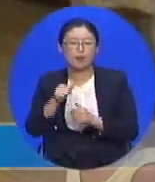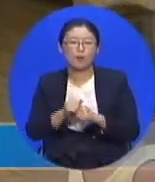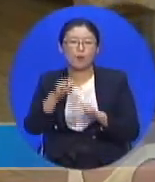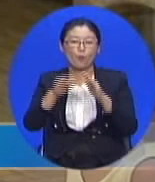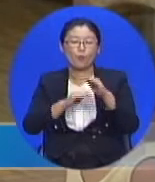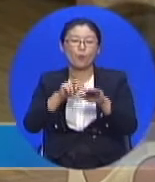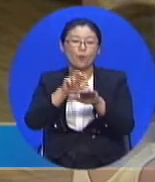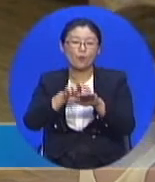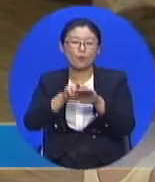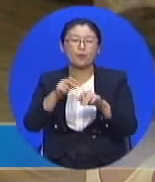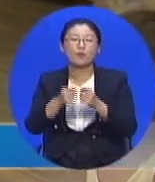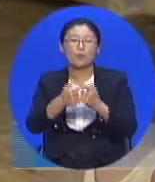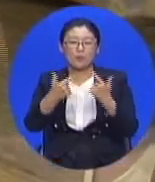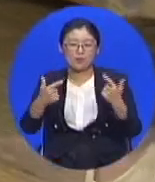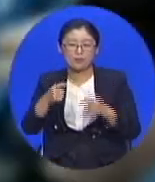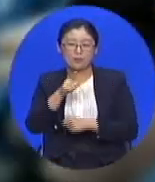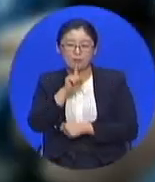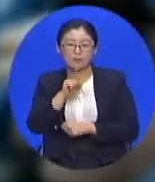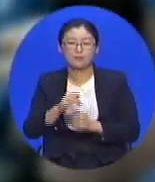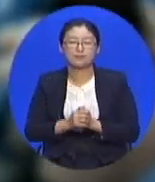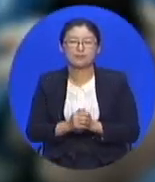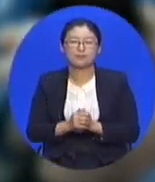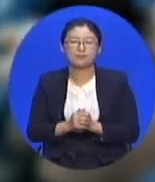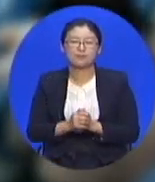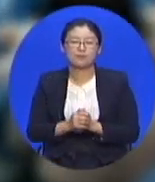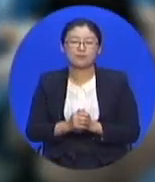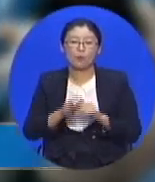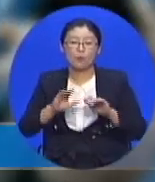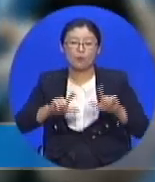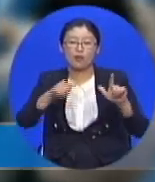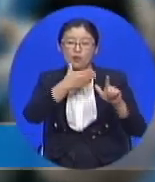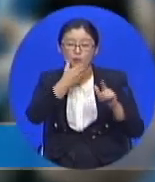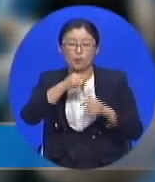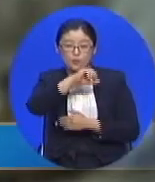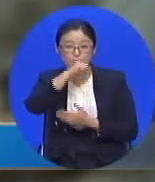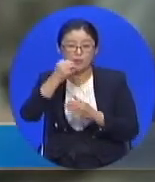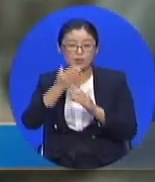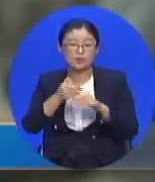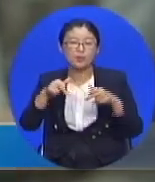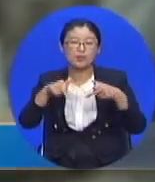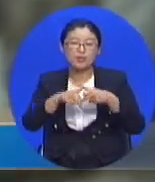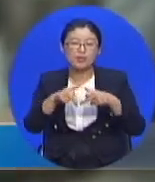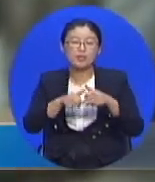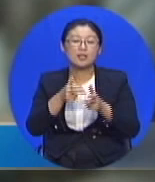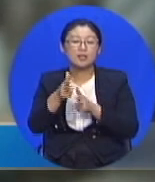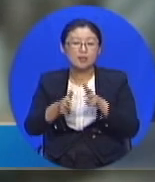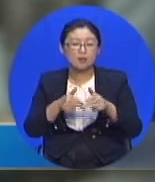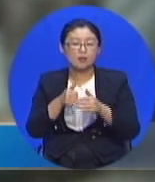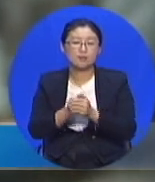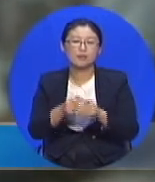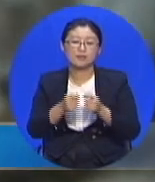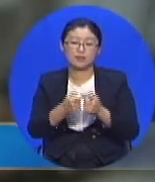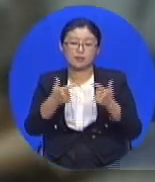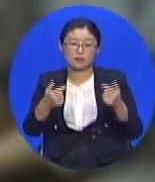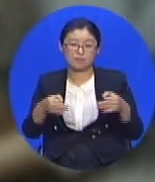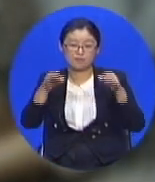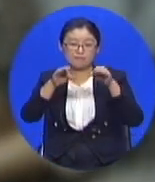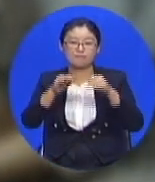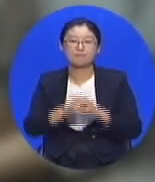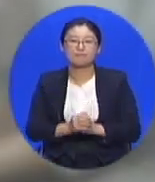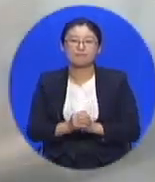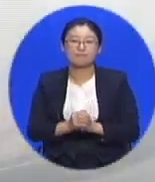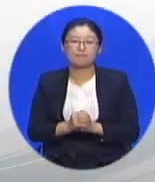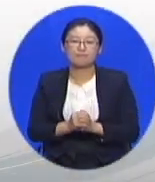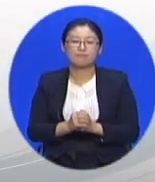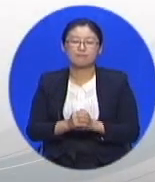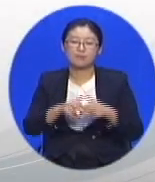대한 지원이 확대됐다고 밝혔습니다. 한편 올해 복지부 예산 중 장애계 사업 부분은 대체로 증액됐습니다.